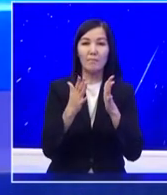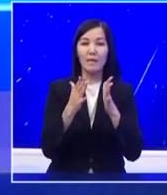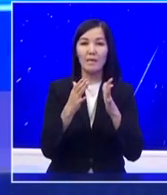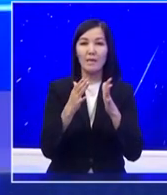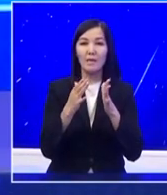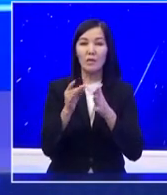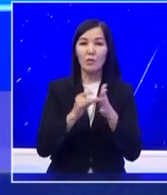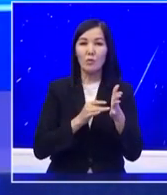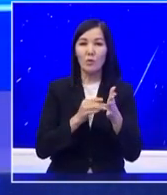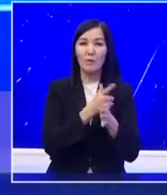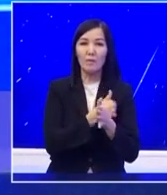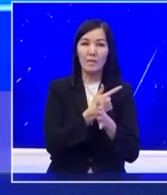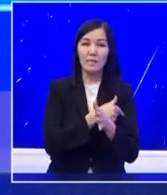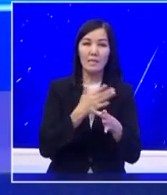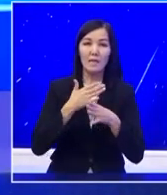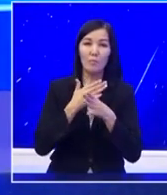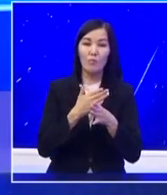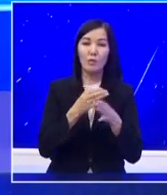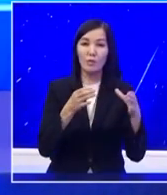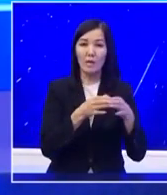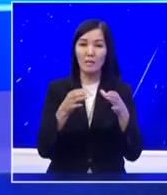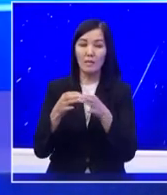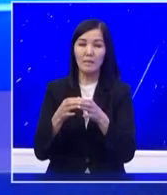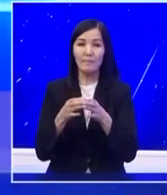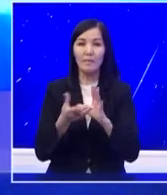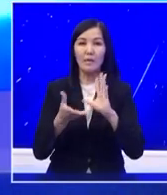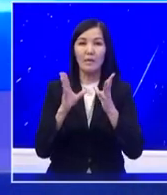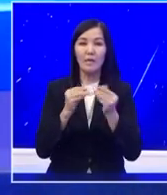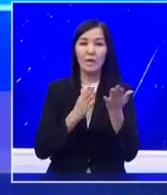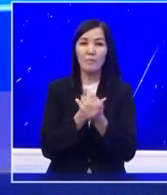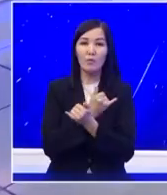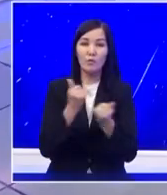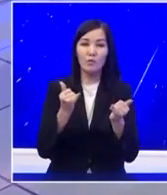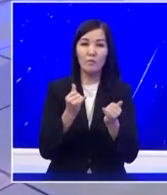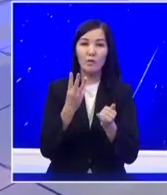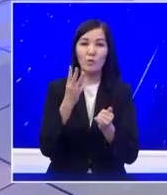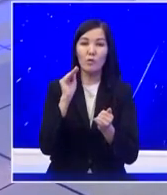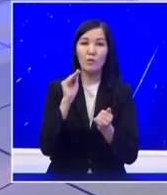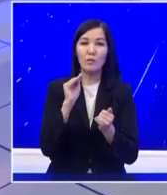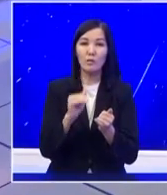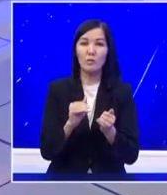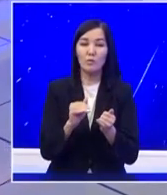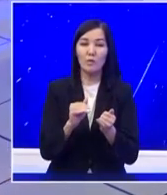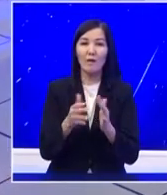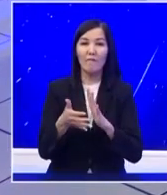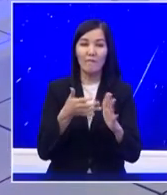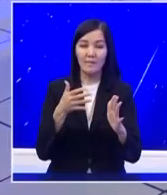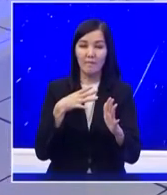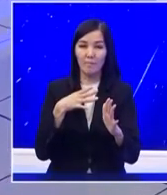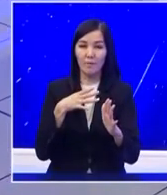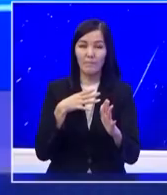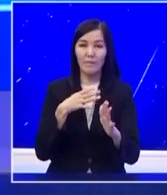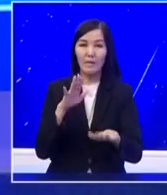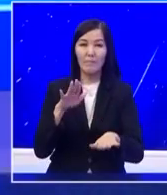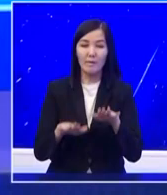скорой медицинской помощи. За 6 месяцев текущего года ими обслужено более 300 тысяч вызовов. В